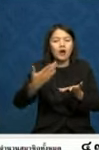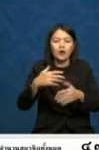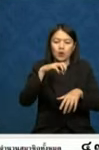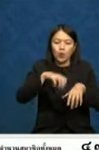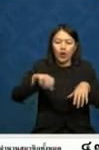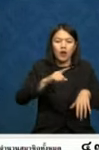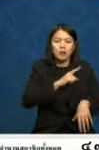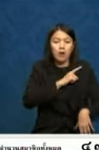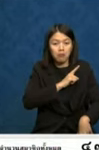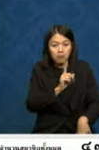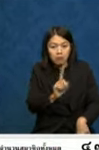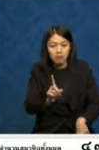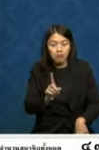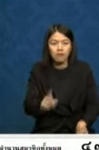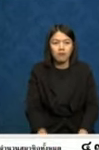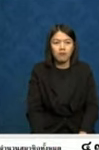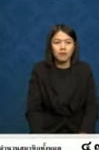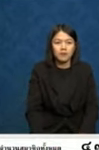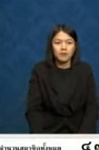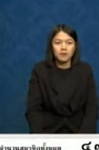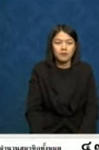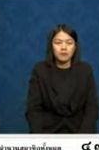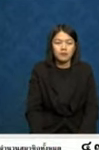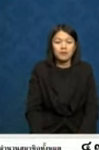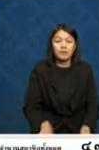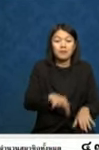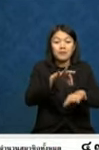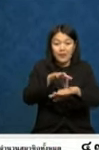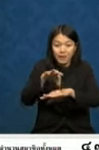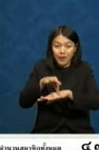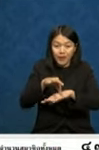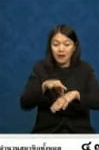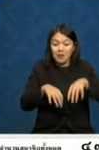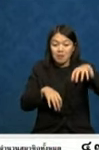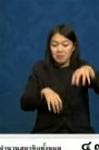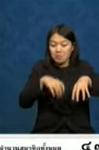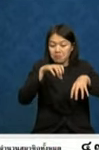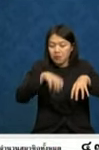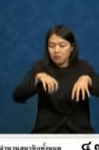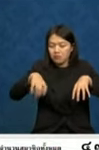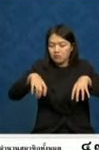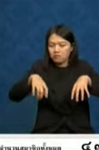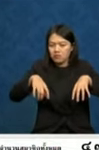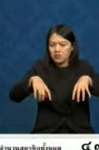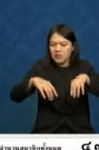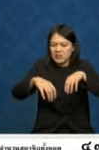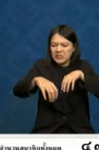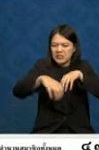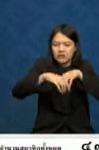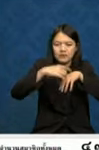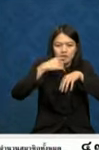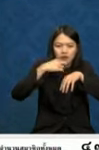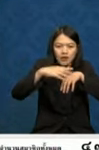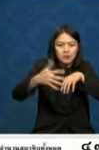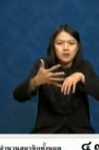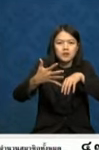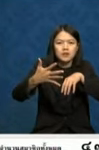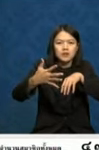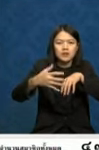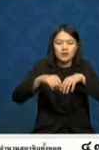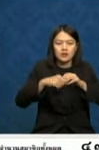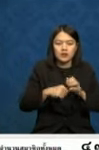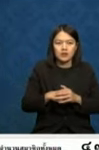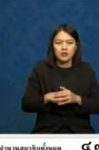งานอื่นๆหรือไม่และตำแหน่งที่ตั้งของอาคารบางแห่งไม่ติดชายทะเลหรือมีต